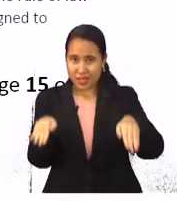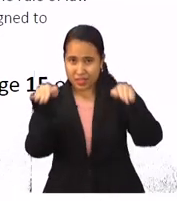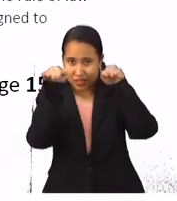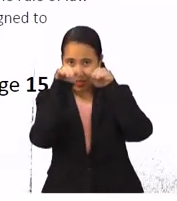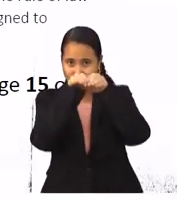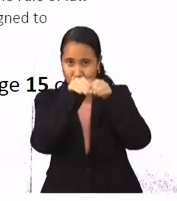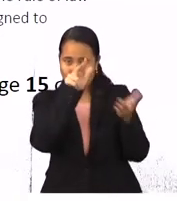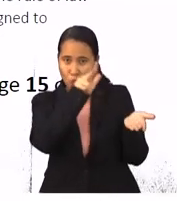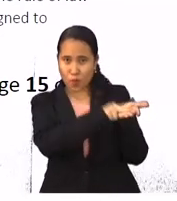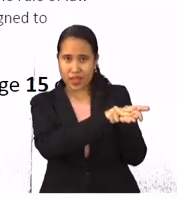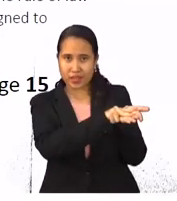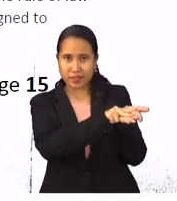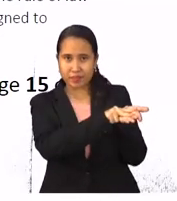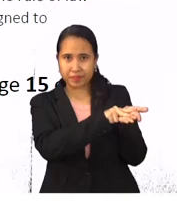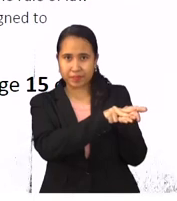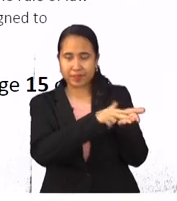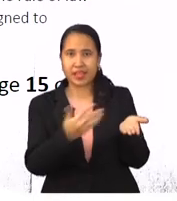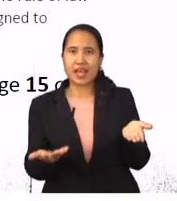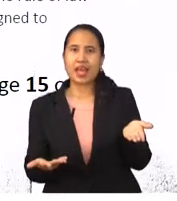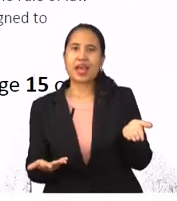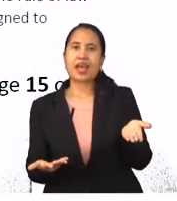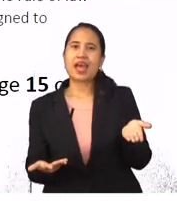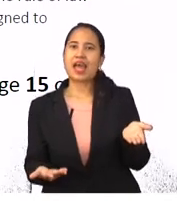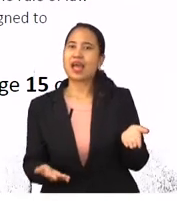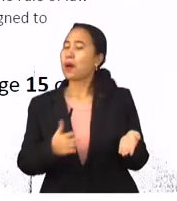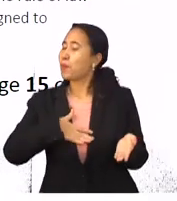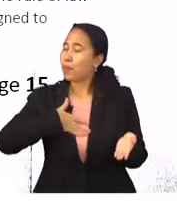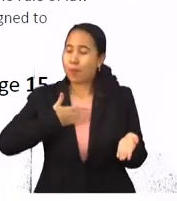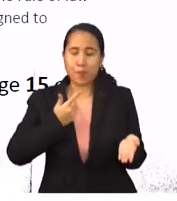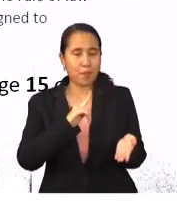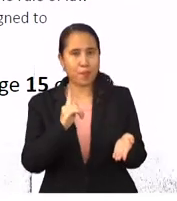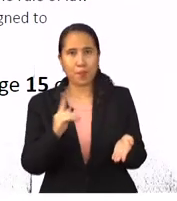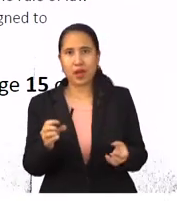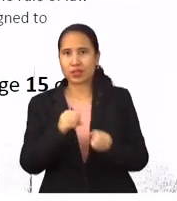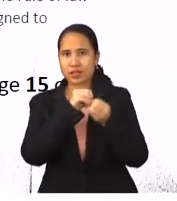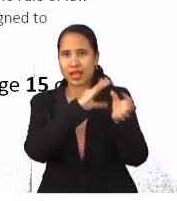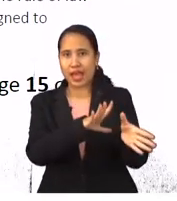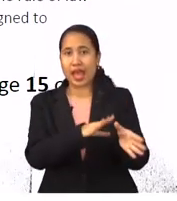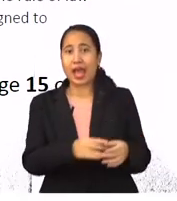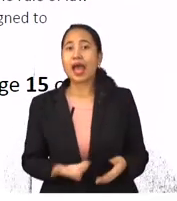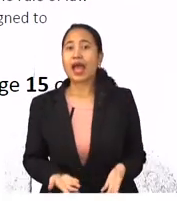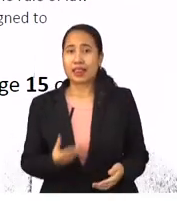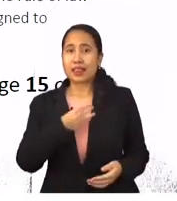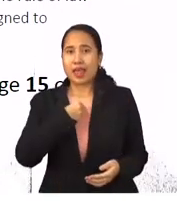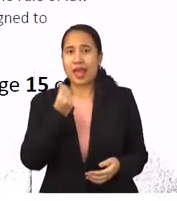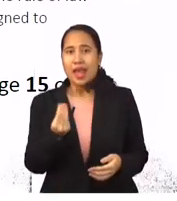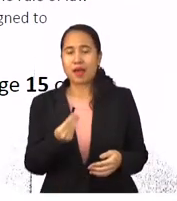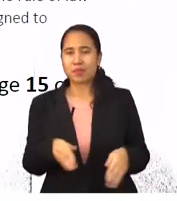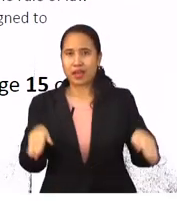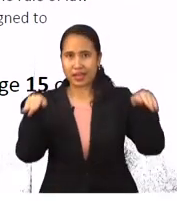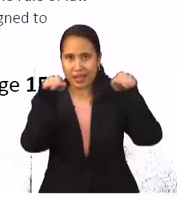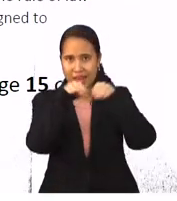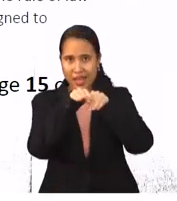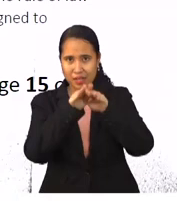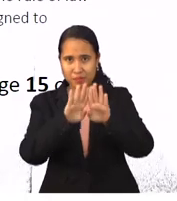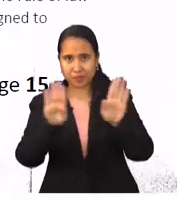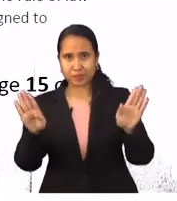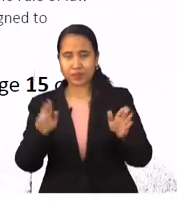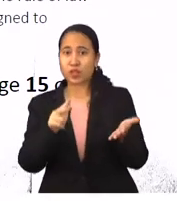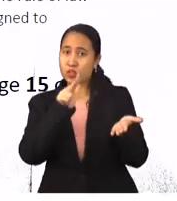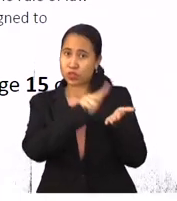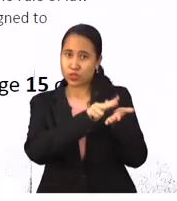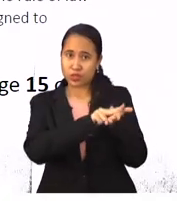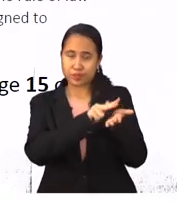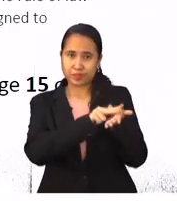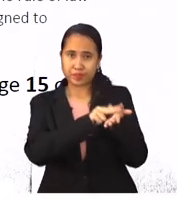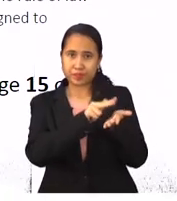law and are entitled without any discrimination to the equal protection of the law. In this respect, the law shall